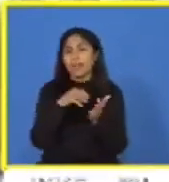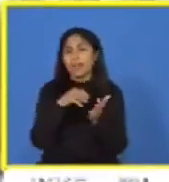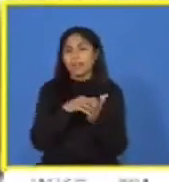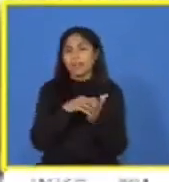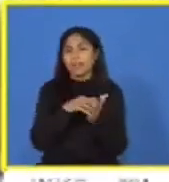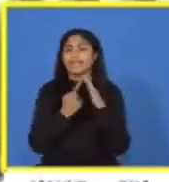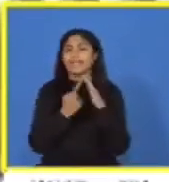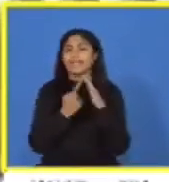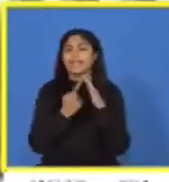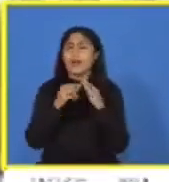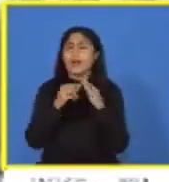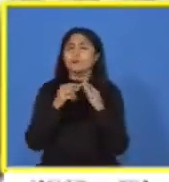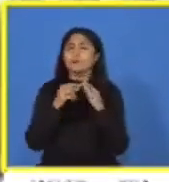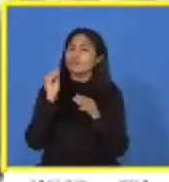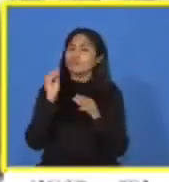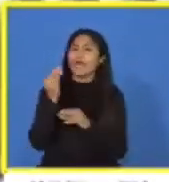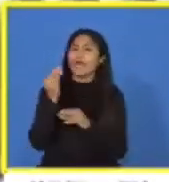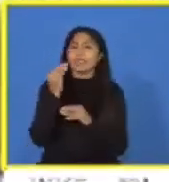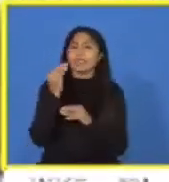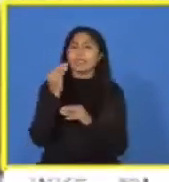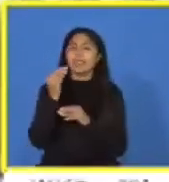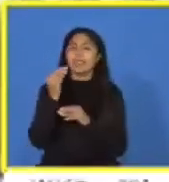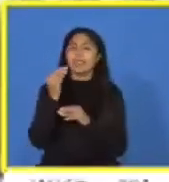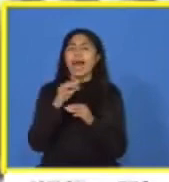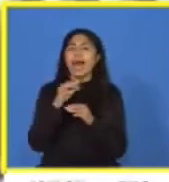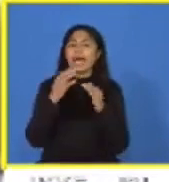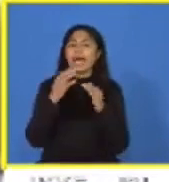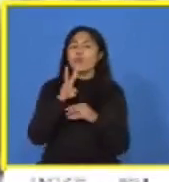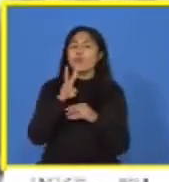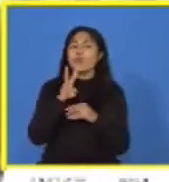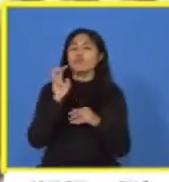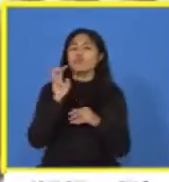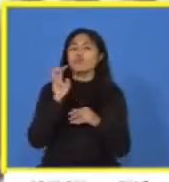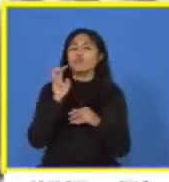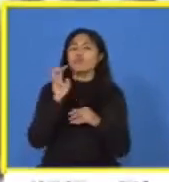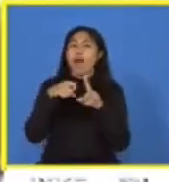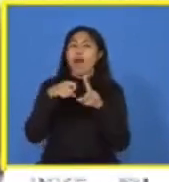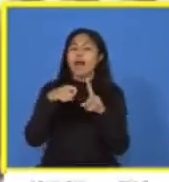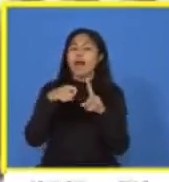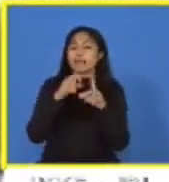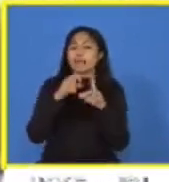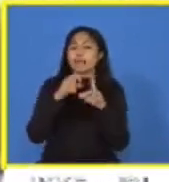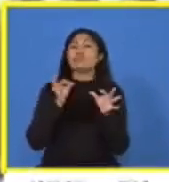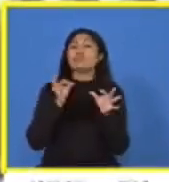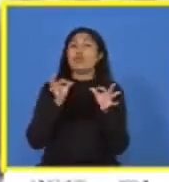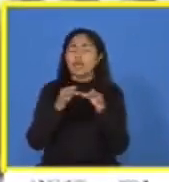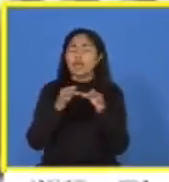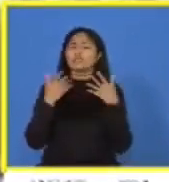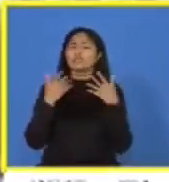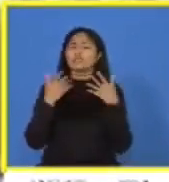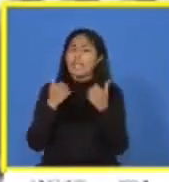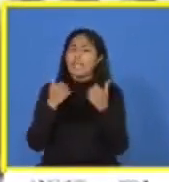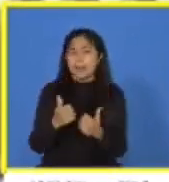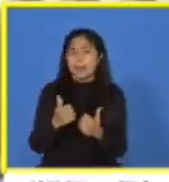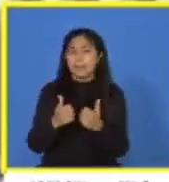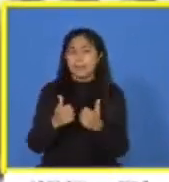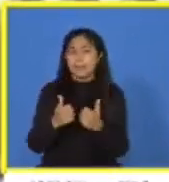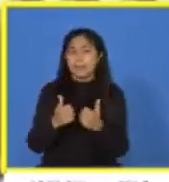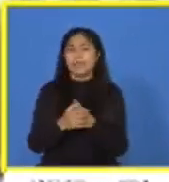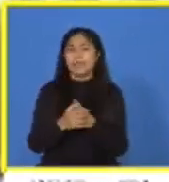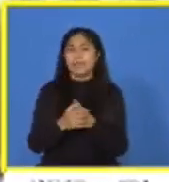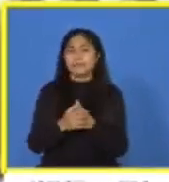terpusat di 22 kabupaten dan di kota itu sudah disiapkan, ya.